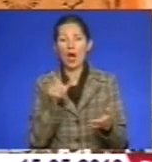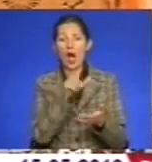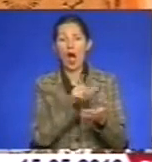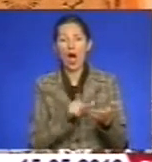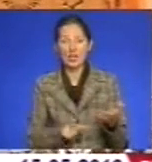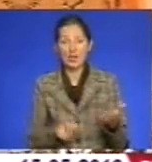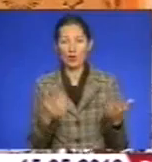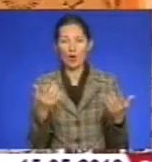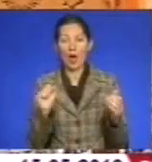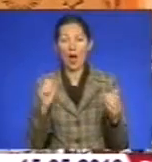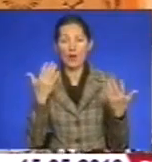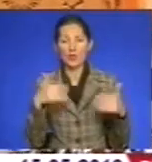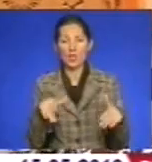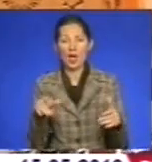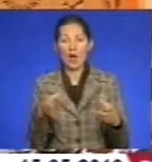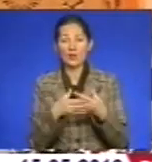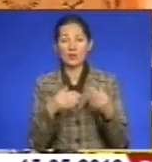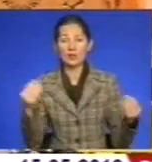клич, напевно, давнини,